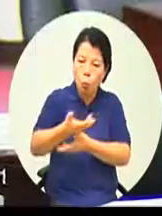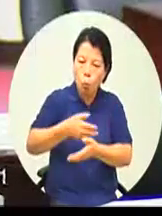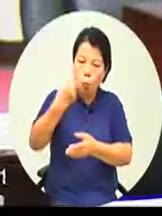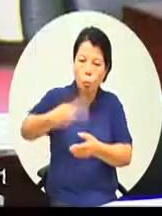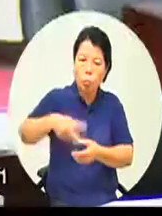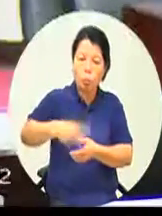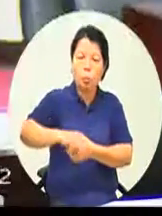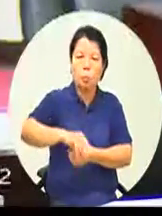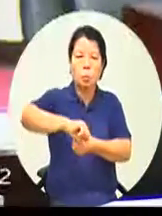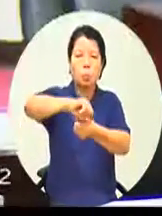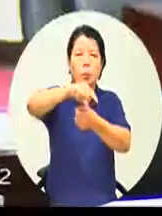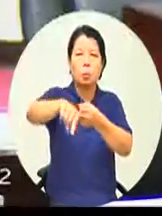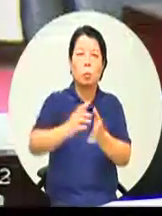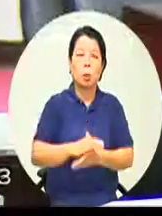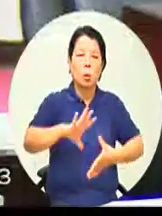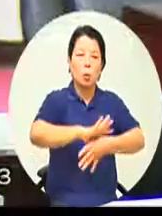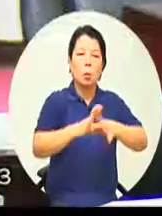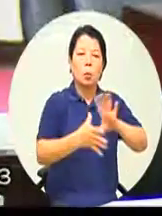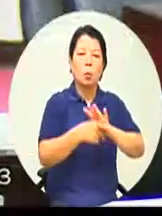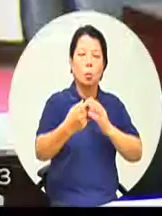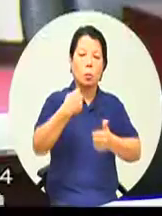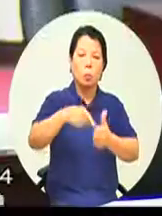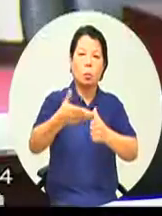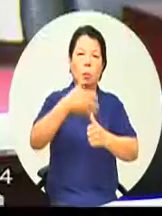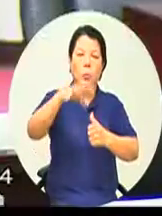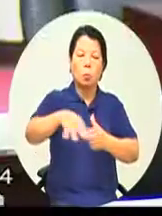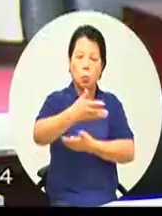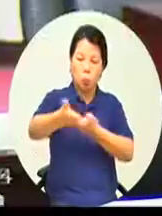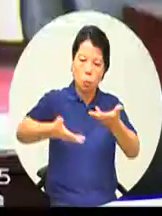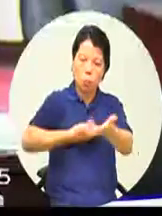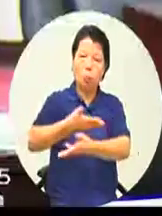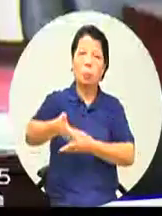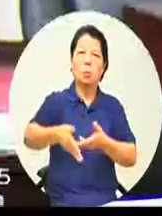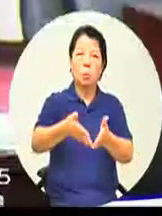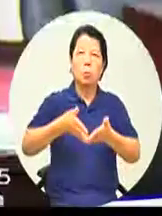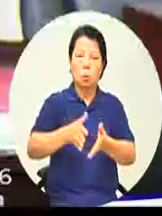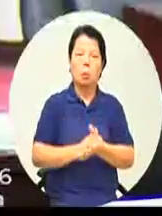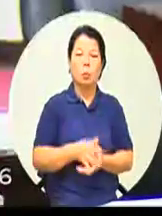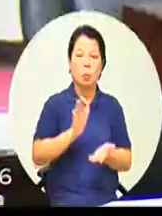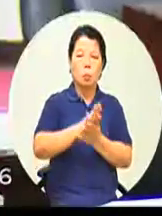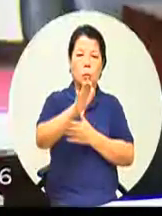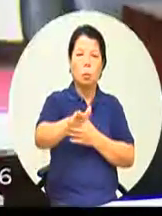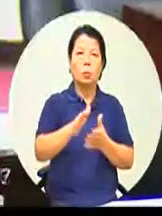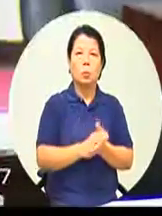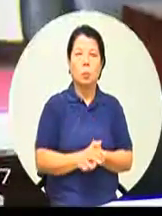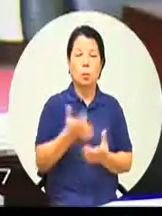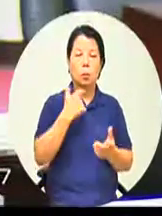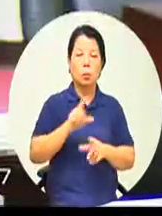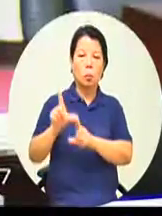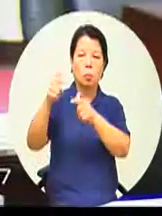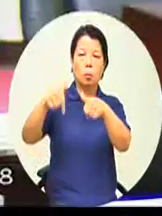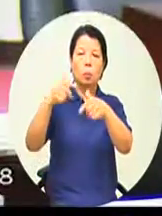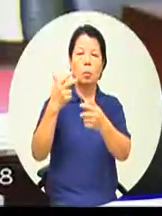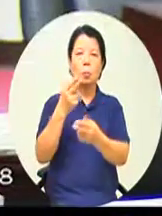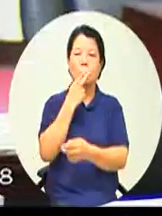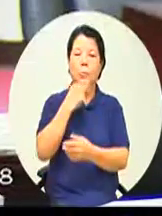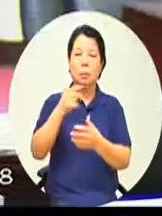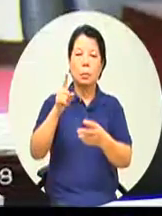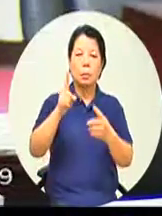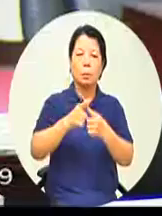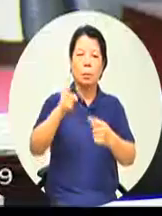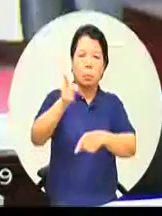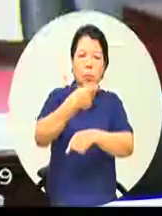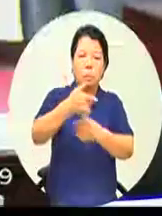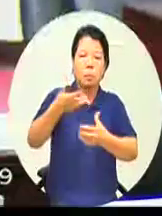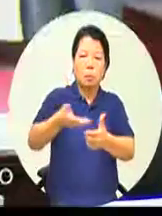要透过文化教育这样方面的一个交流，以及未来在东南亚人才的培育上，我们必